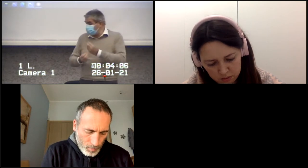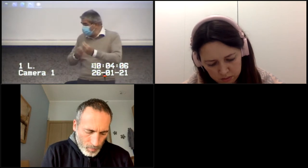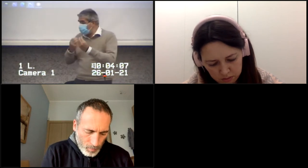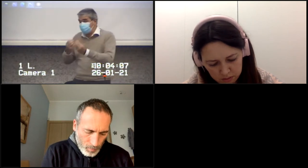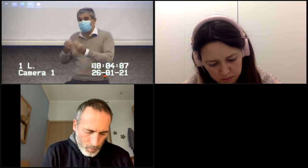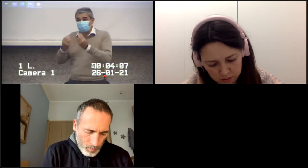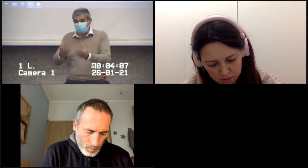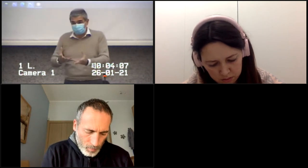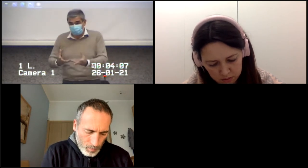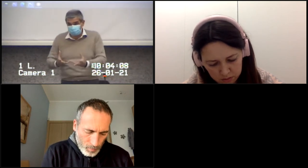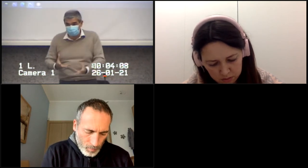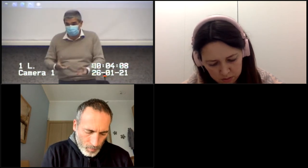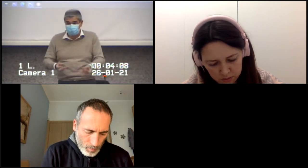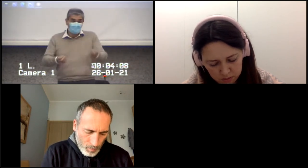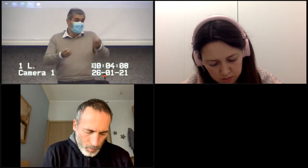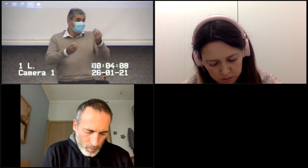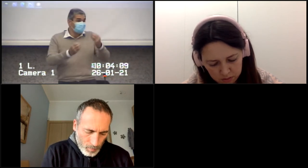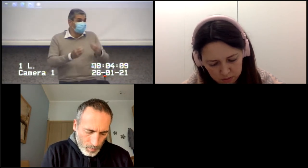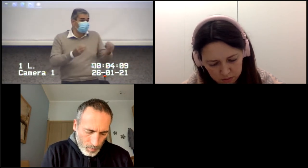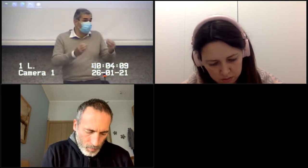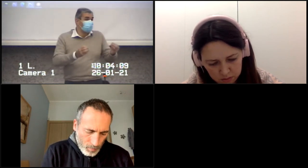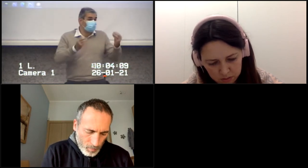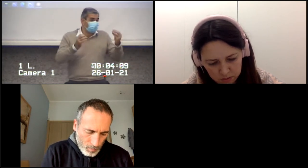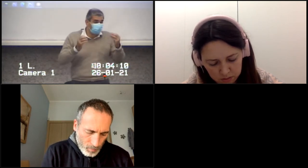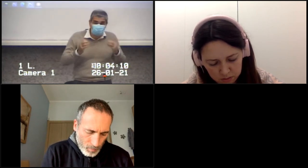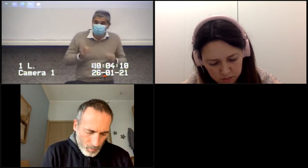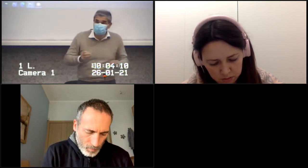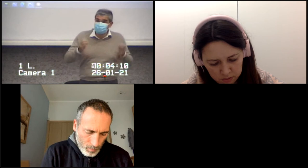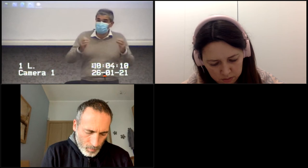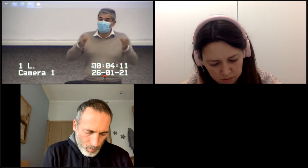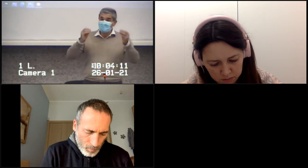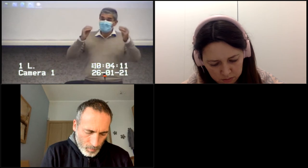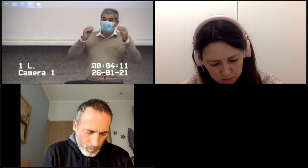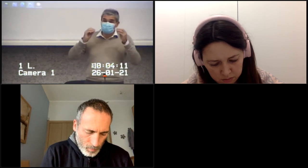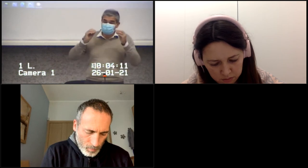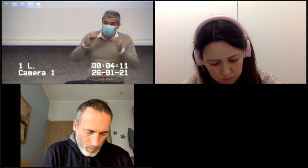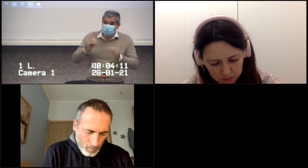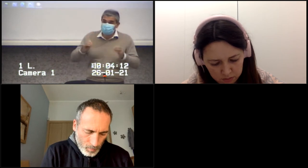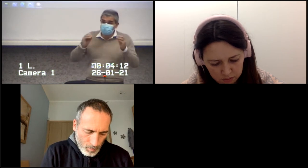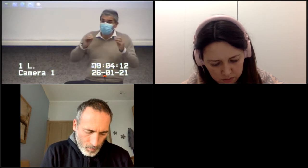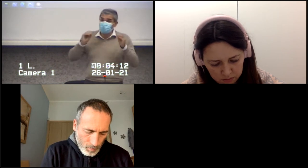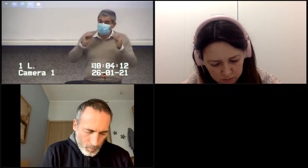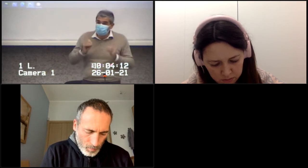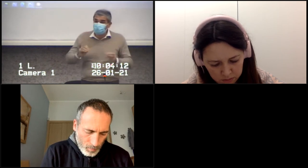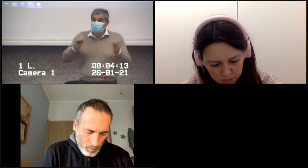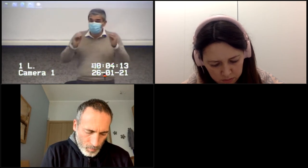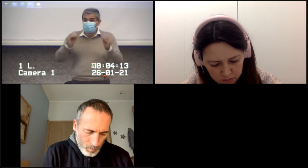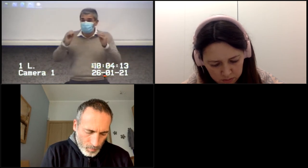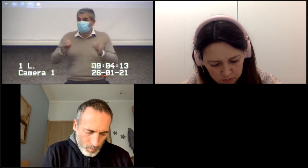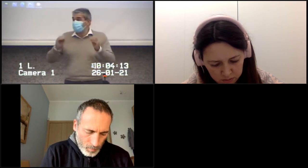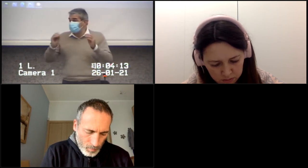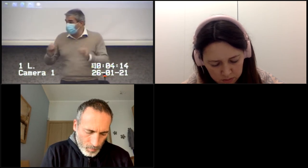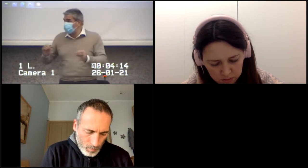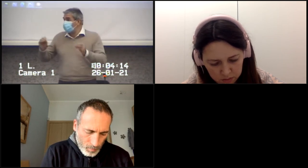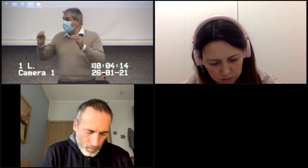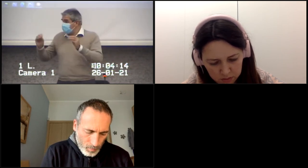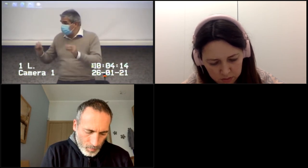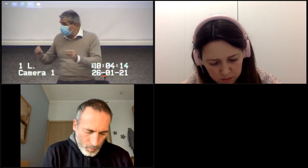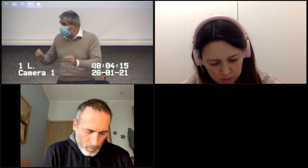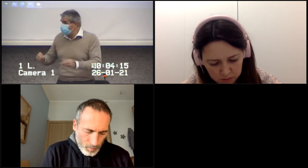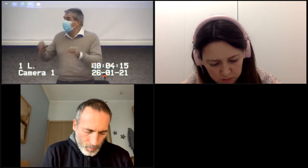solo nel funzionamento della macchina amministrativa, ma deve avere anche una capacità di saper razionalizzare al meglio, ottimizzare al meglio il